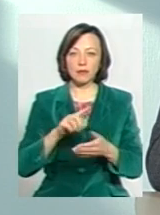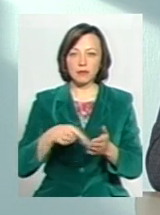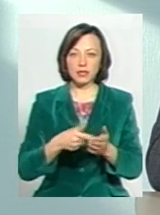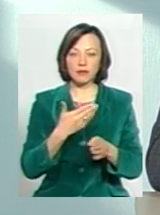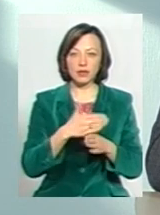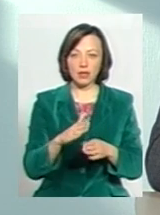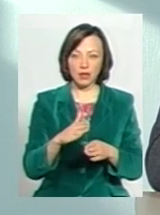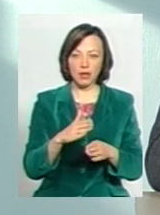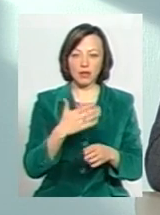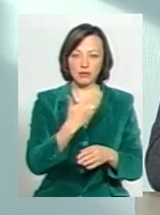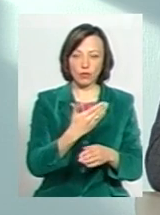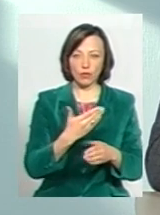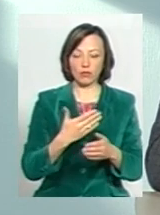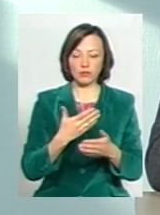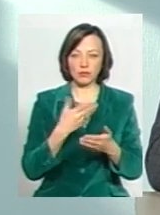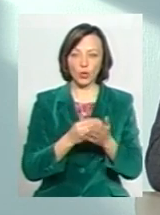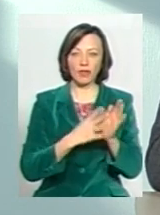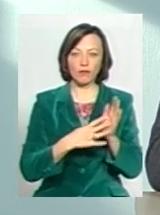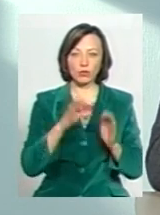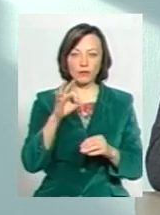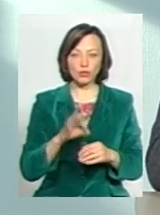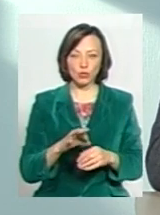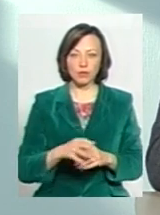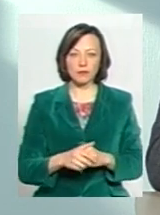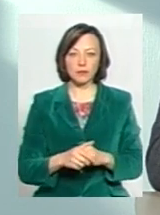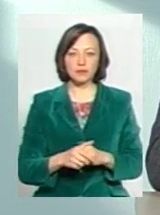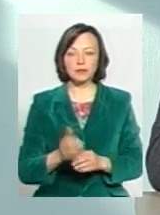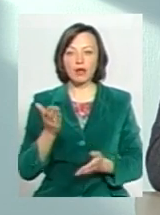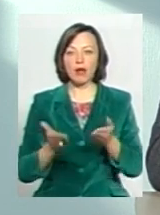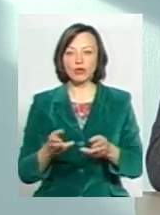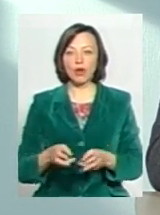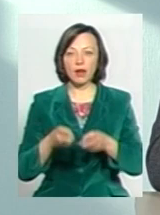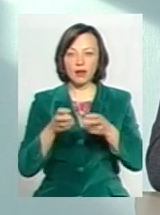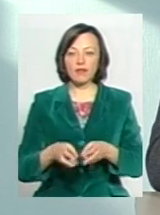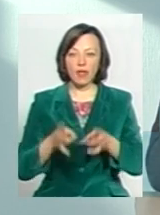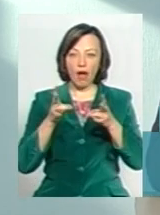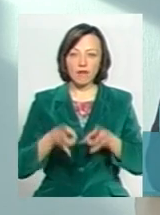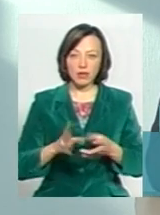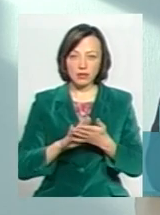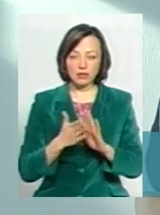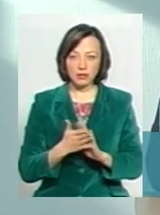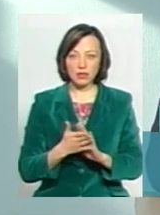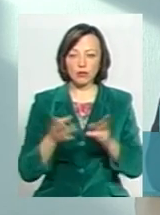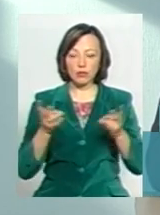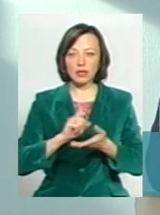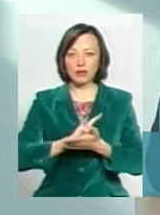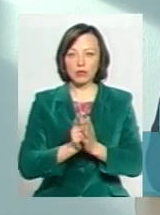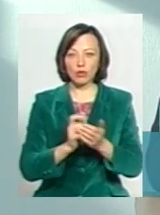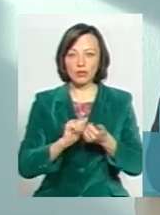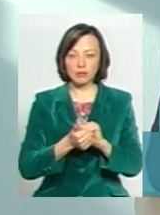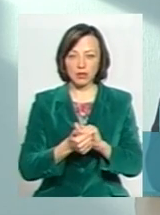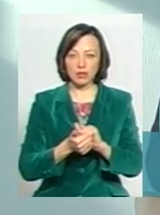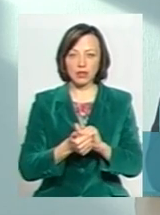з свого боку. Однак, якщо ліфт має там аварійний стан, якщо є необхідно терміново